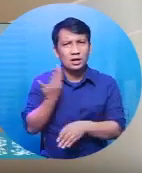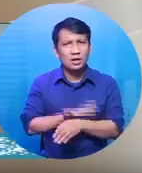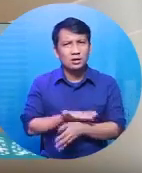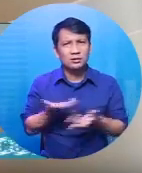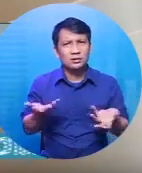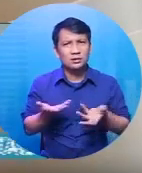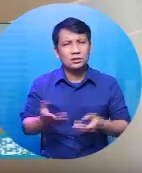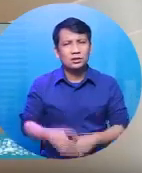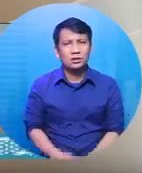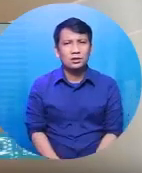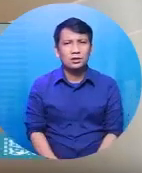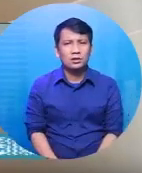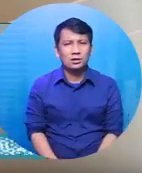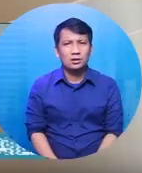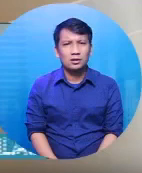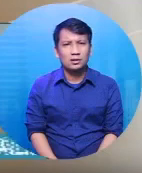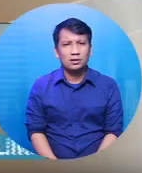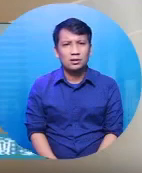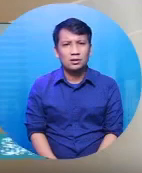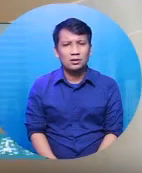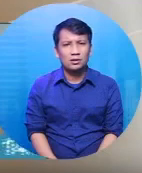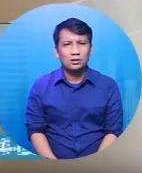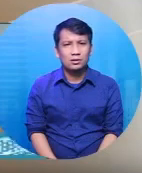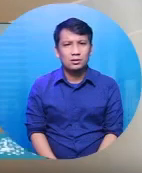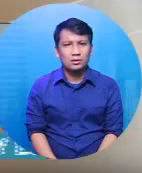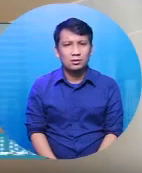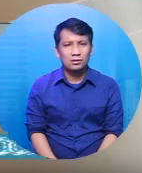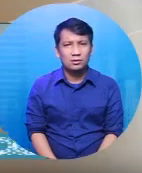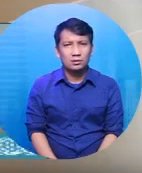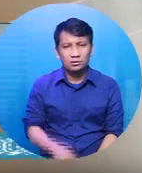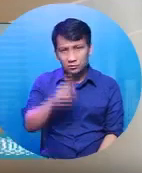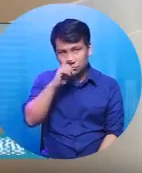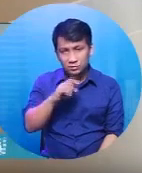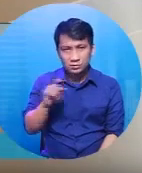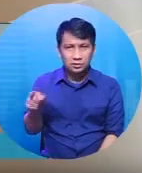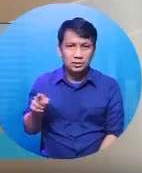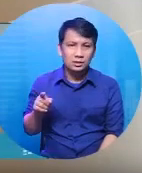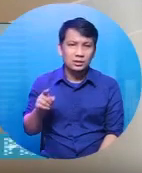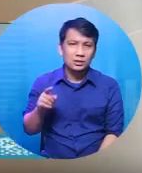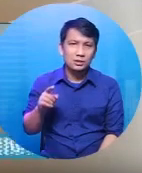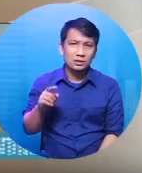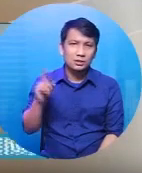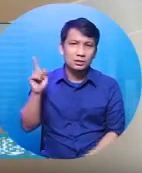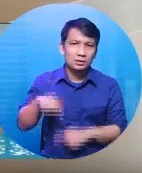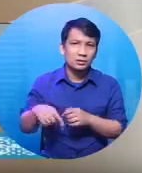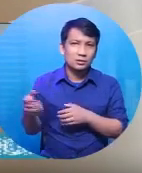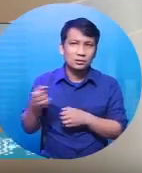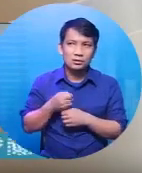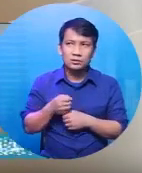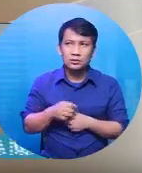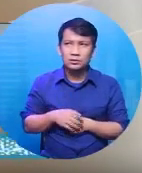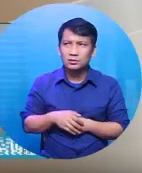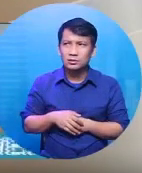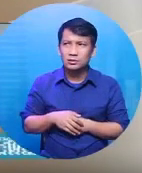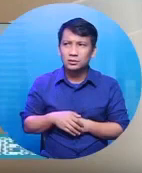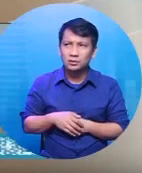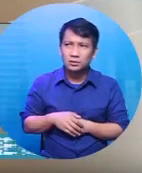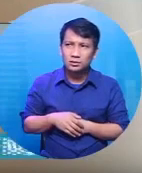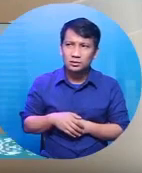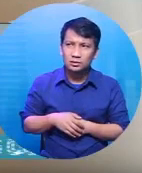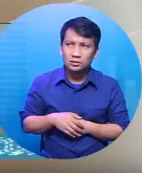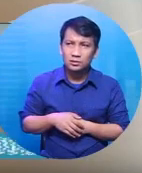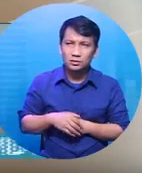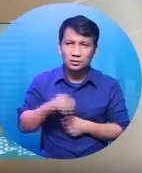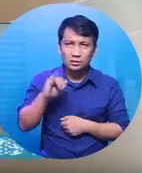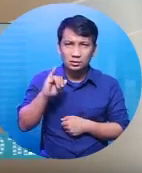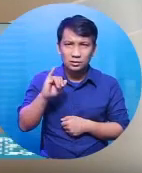niya, ma'am? Nasa Iran po yung anak ko, 12 anyos, alam niya po yan, kaya nga hindi ko nakuha eh. Sino kaya po nag-aalaga? Sa amin dati.